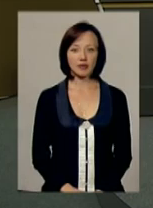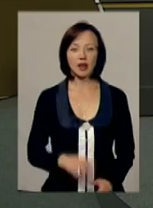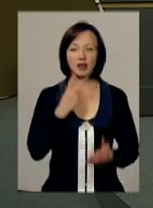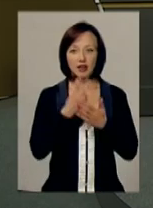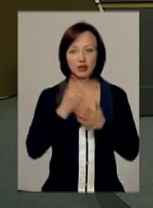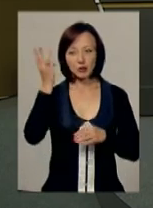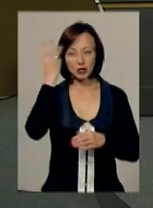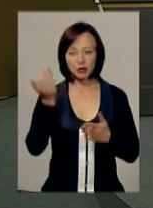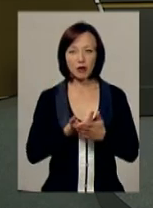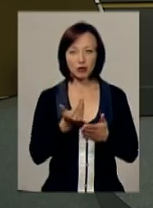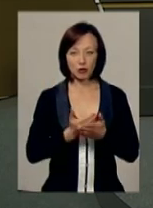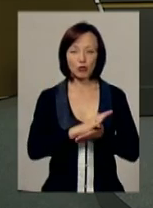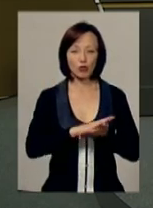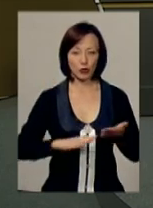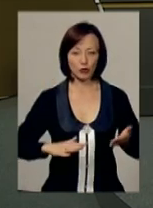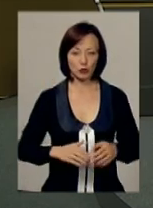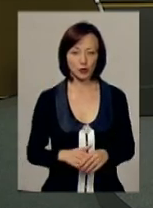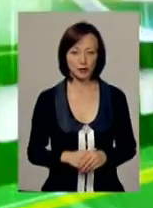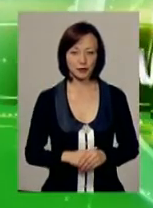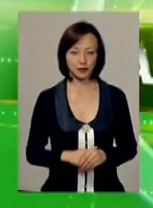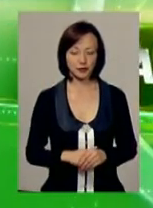Ви дивитеся «Подільську панораму», ми продовжуємо.